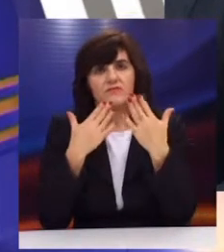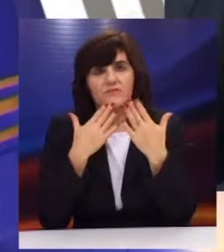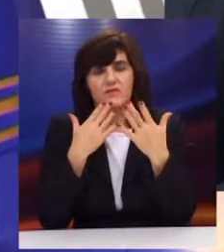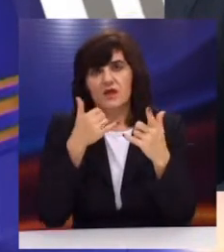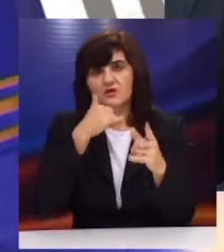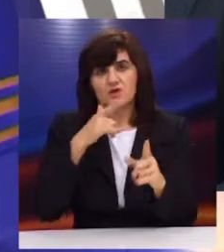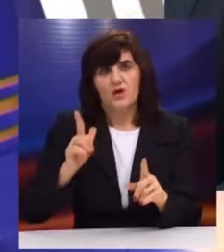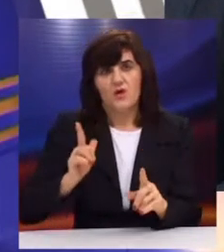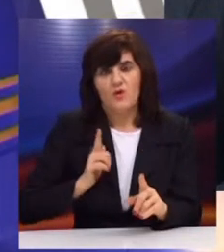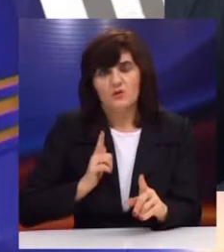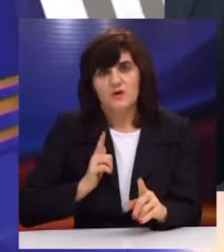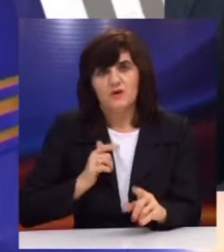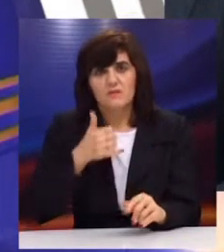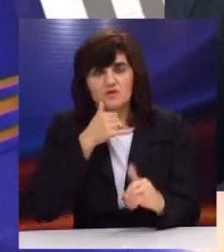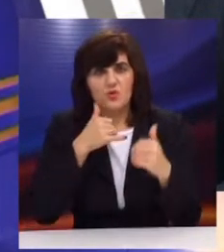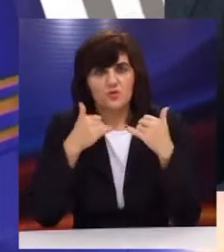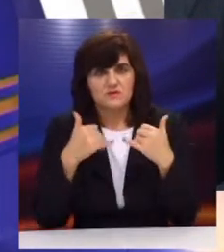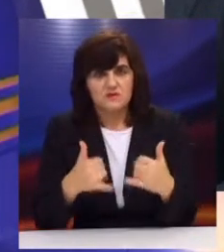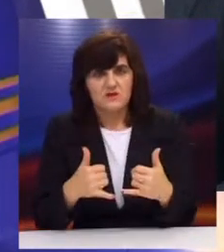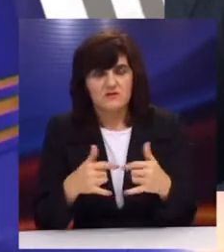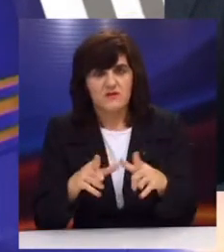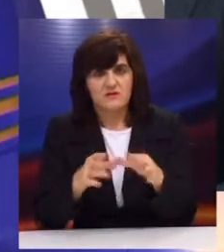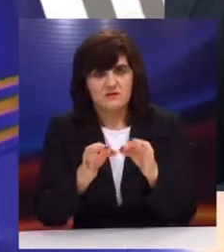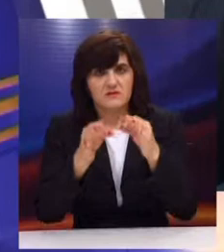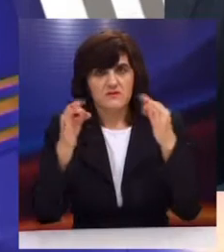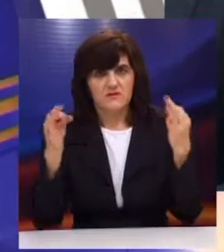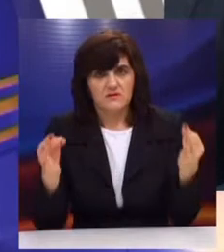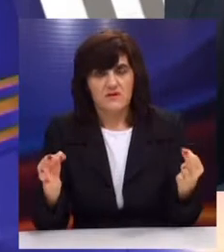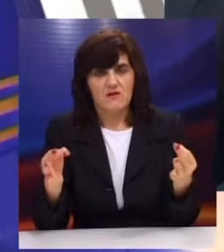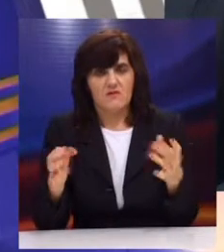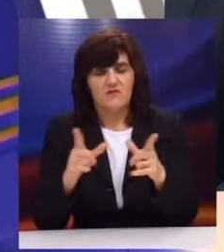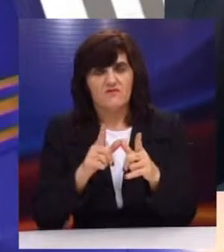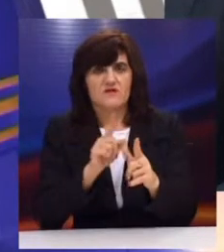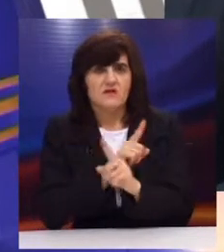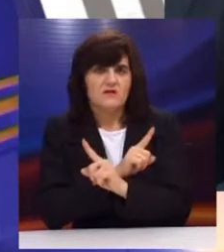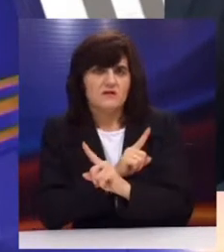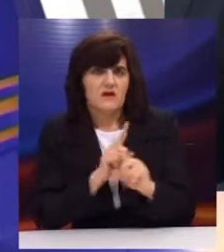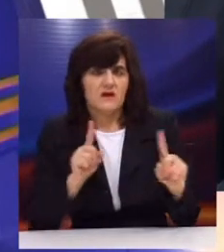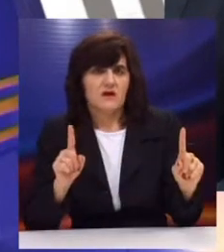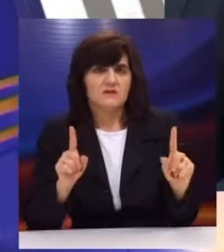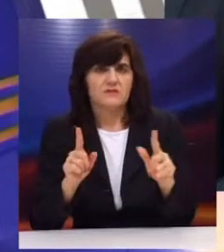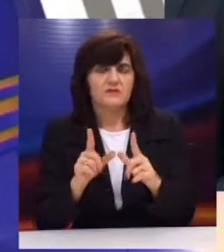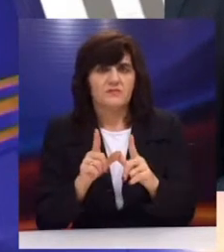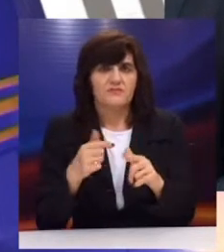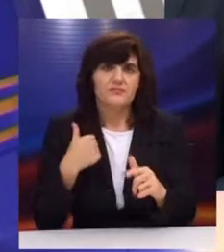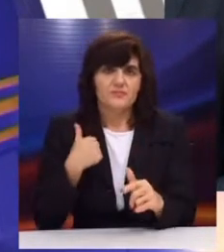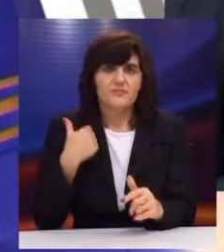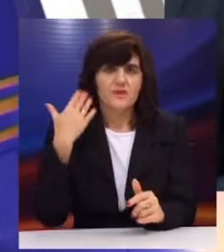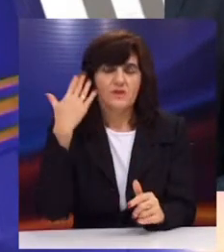možemo da očekujemo. Sve ovo što sada izlazi u javnost, u stvari sve spekulacije i razne varijante, ali se ja